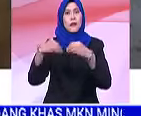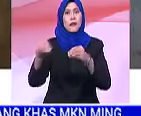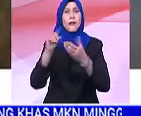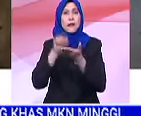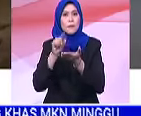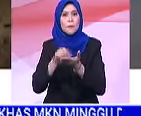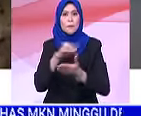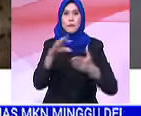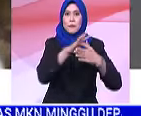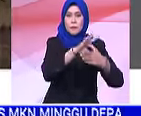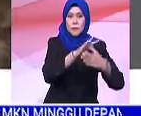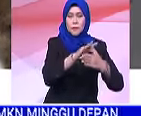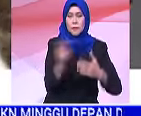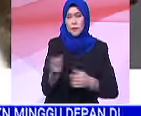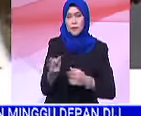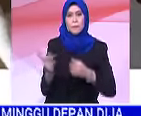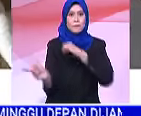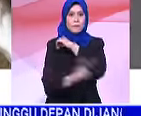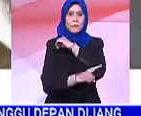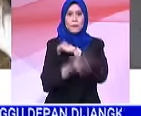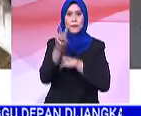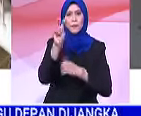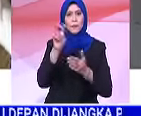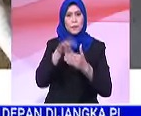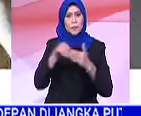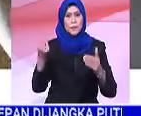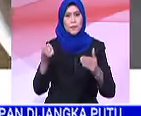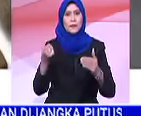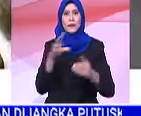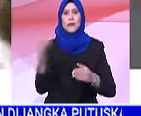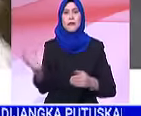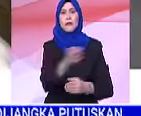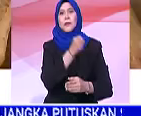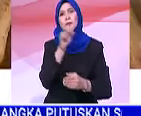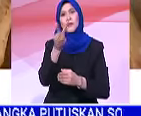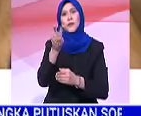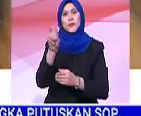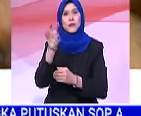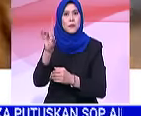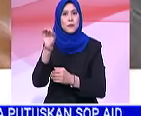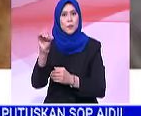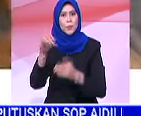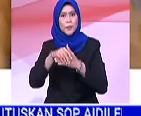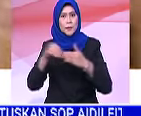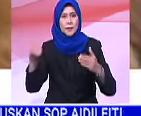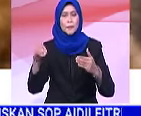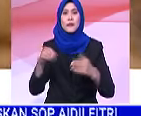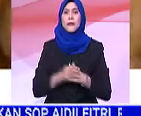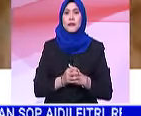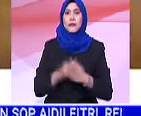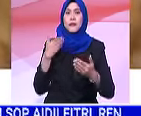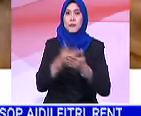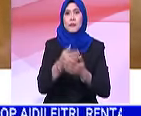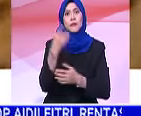Kulim. Kedua-duanya dikenakan kompaun RM200 dengan jumlah sitaan RM280. Sehingga semalam,